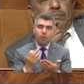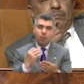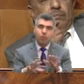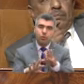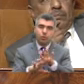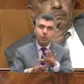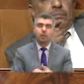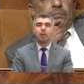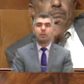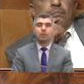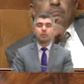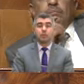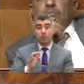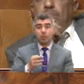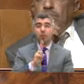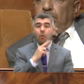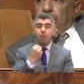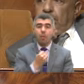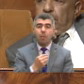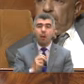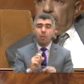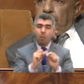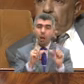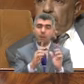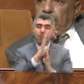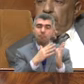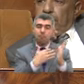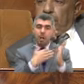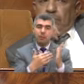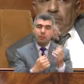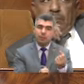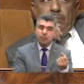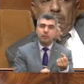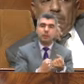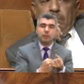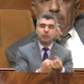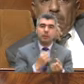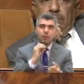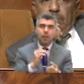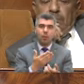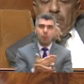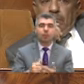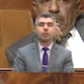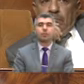الاجتماعية. فهل لدى الحكومة خطة محددة الأهداف والآليات للنهوض بالاقتصاد الاجتماعي التضامني؟